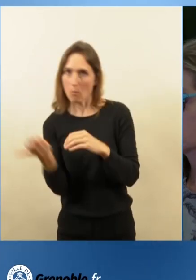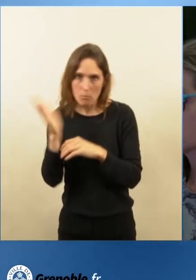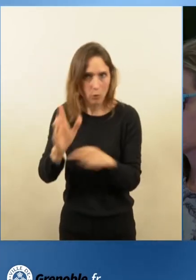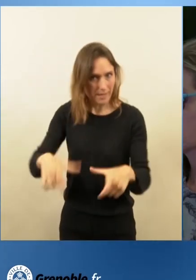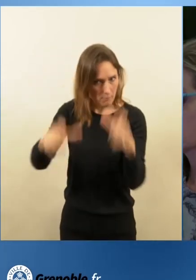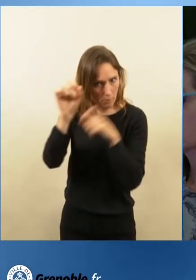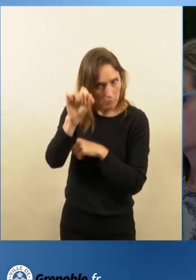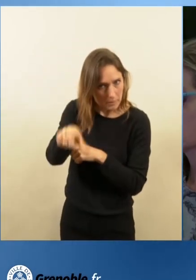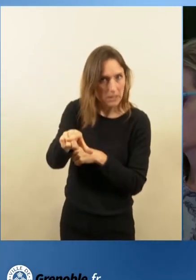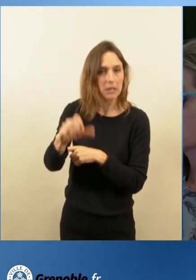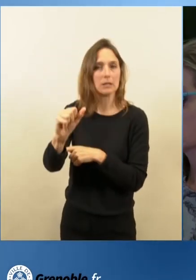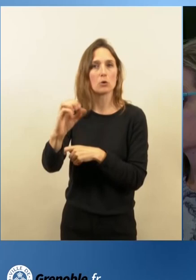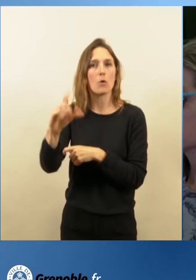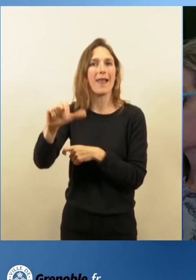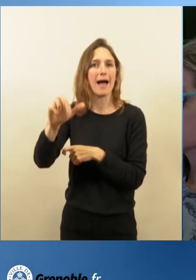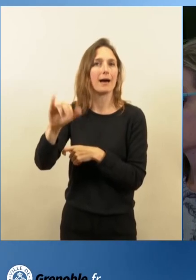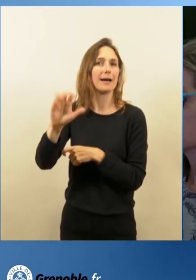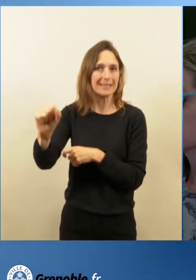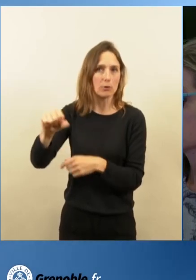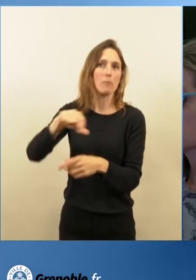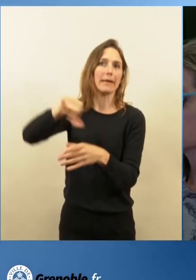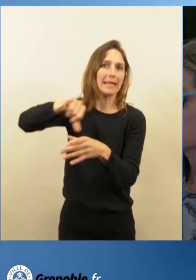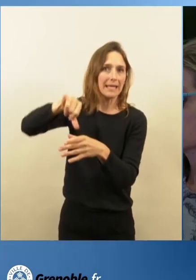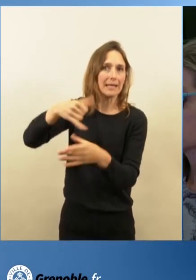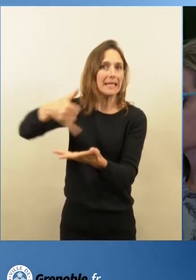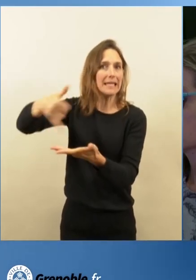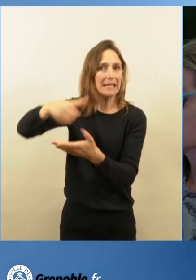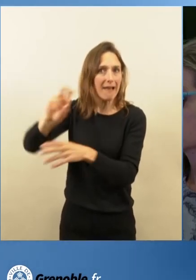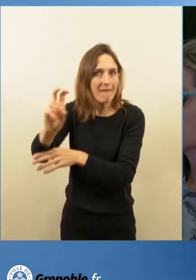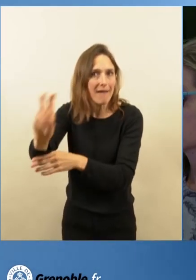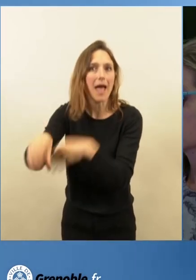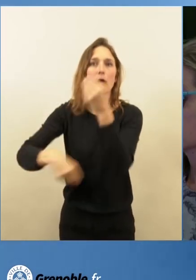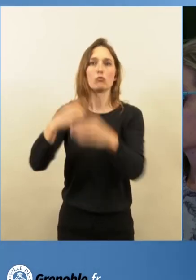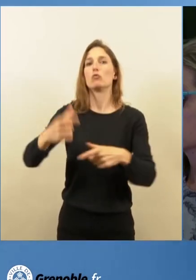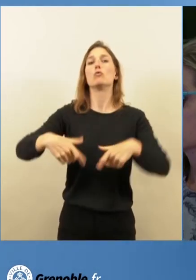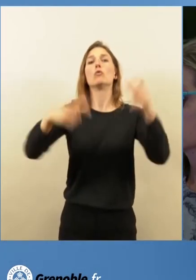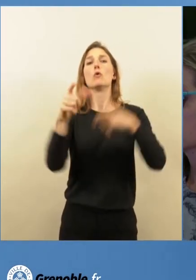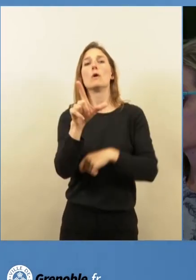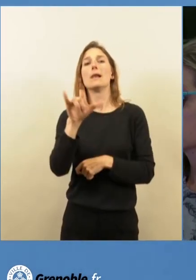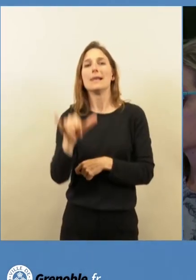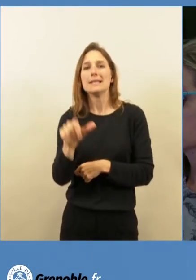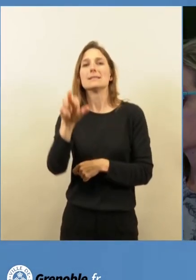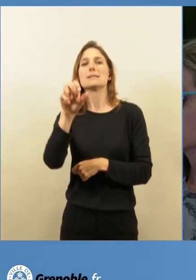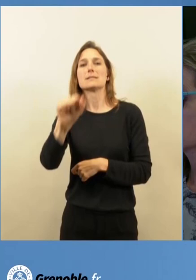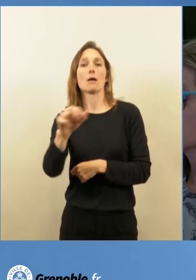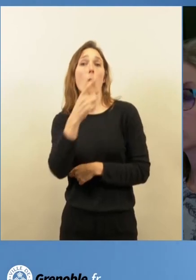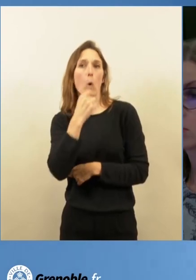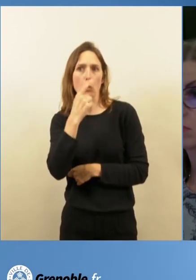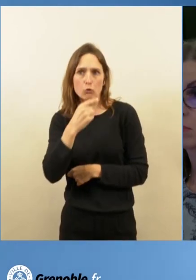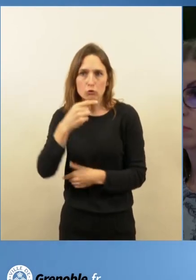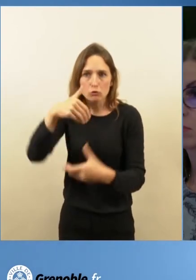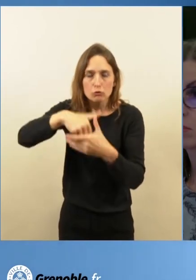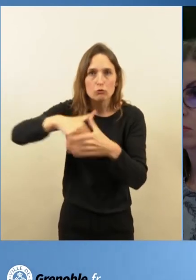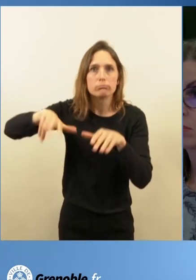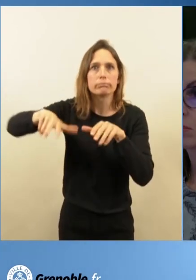cela risque celui guilvertes les logements vides du lycée rouge qui sachent qui a des il y a eu des centaines